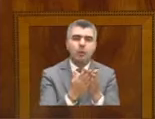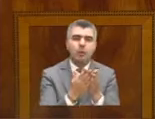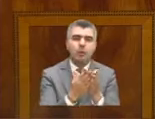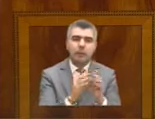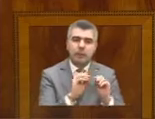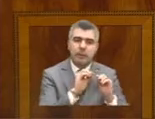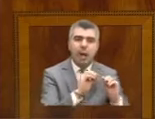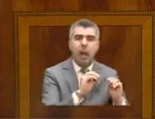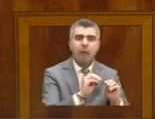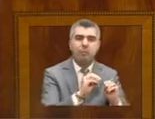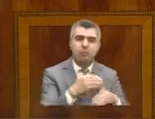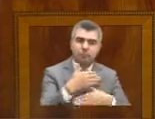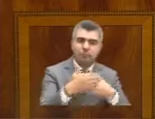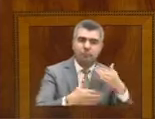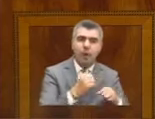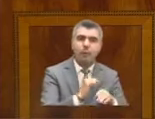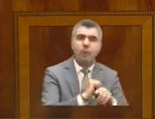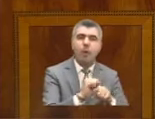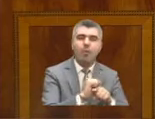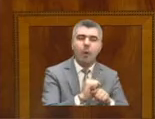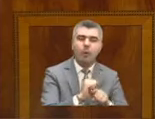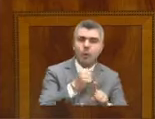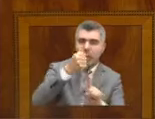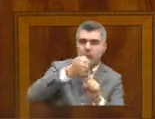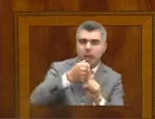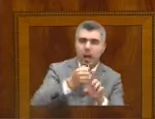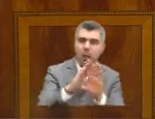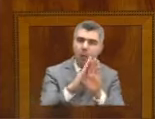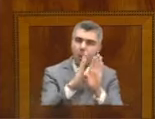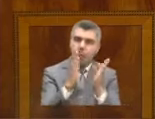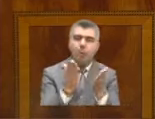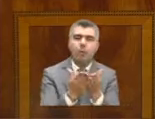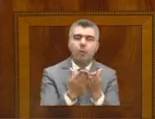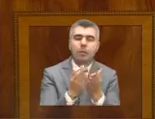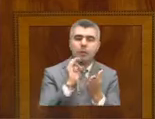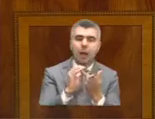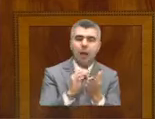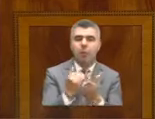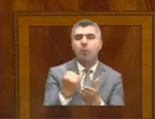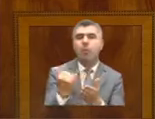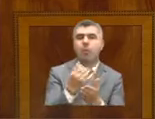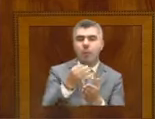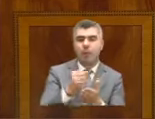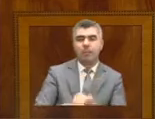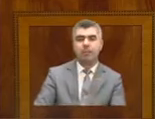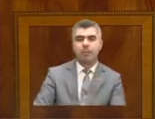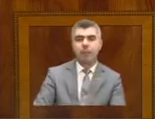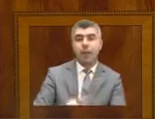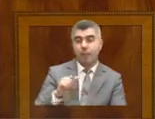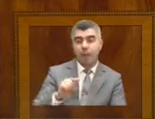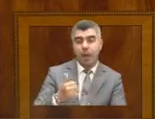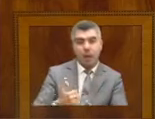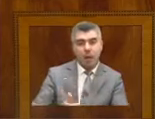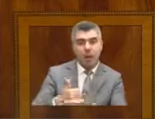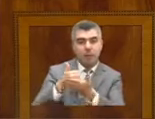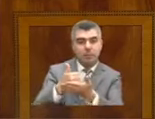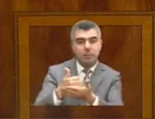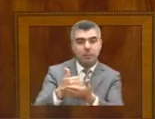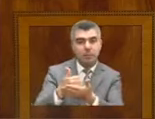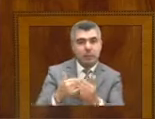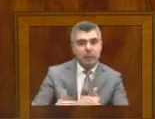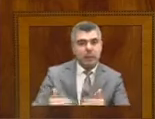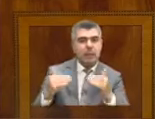وتطوير وسائله وإرساء إصلاحات هيكلية لتحسين حكامة القطاع وفعاليته بشكل يتماشى